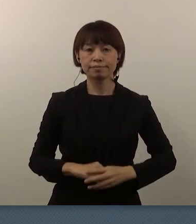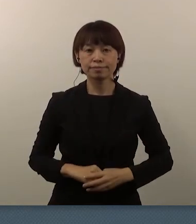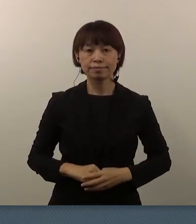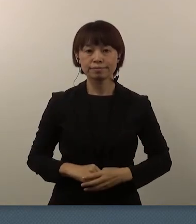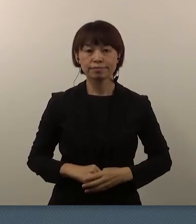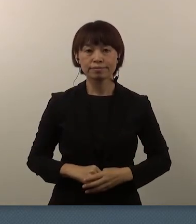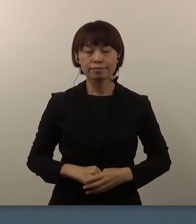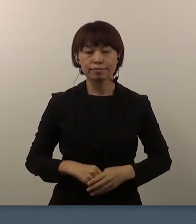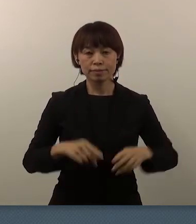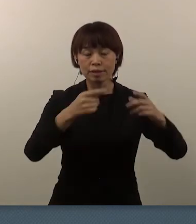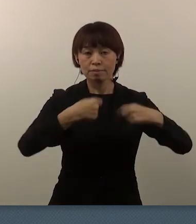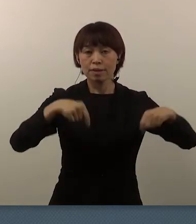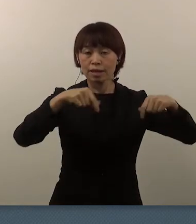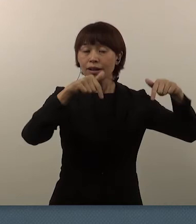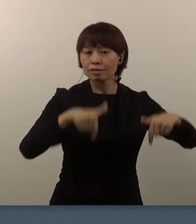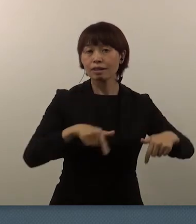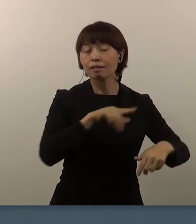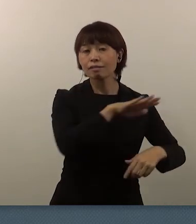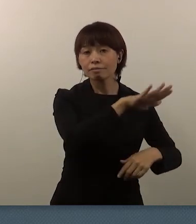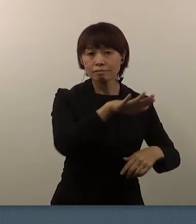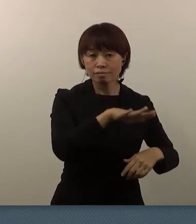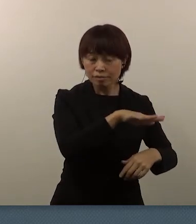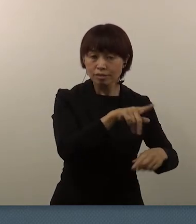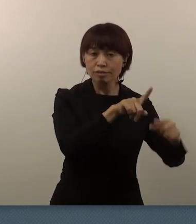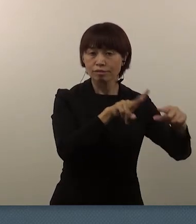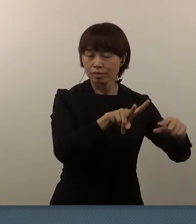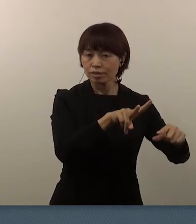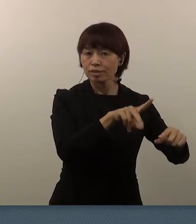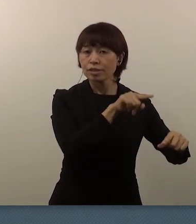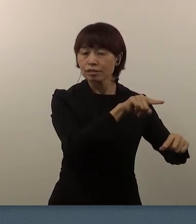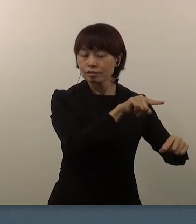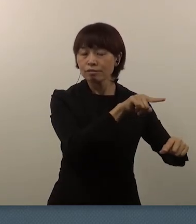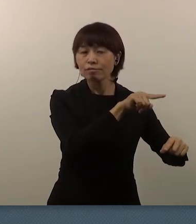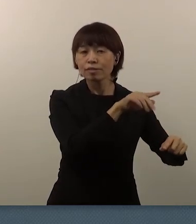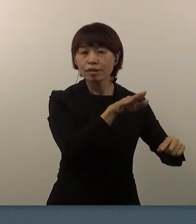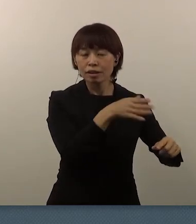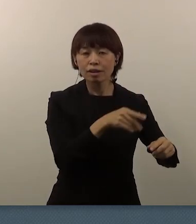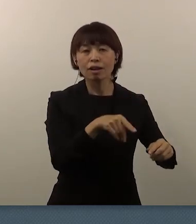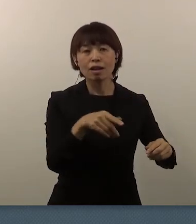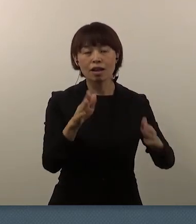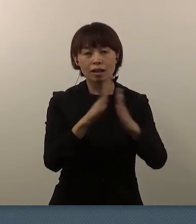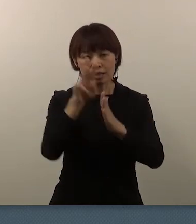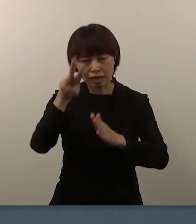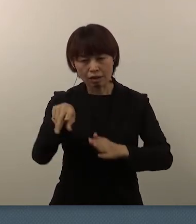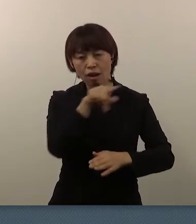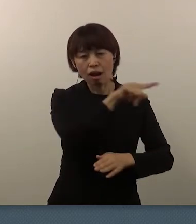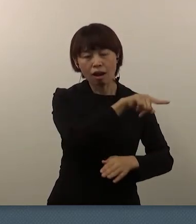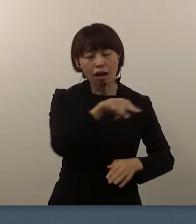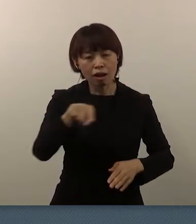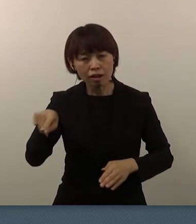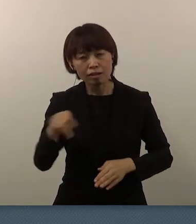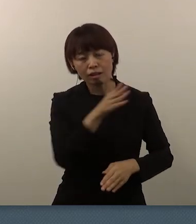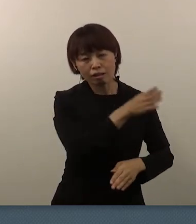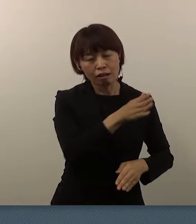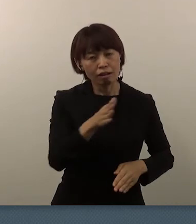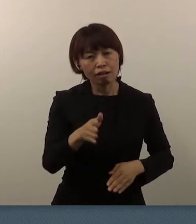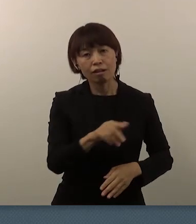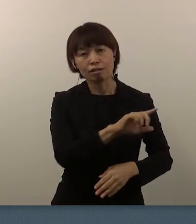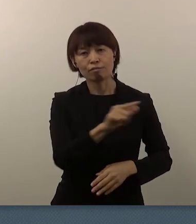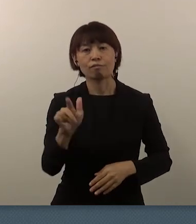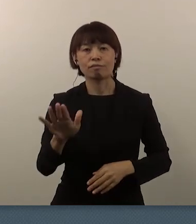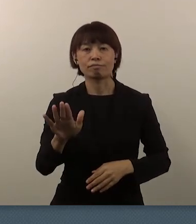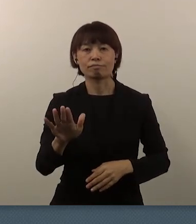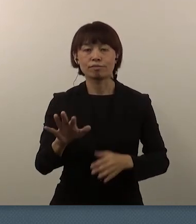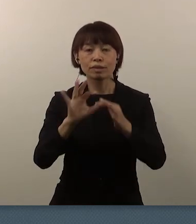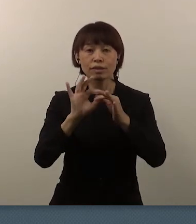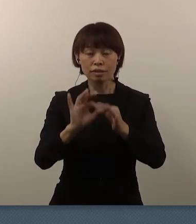関西の地区が中心でしょうけど、まあ、ここの神奈川に至るまでのところいろんなところもありますから、直に今話が来